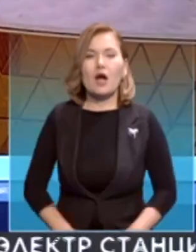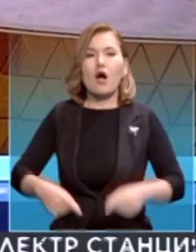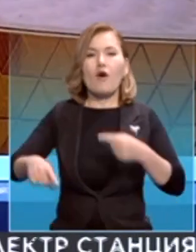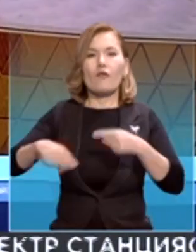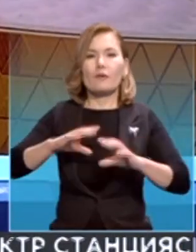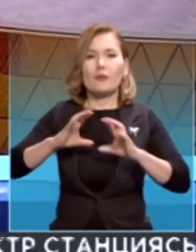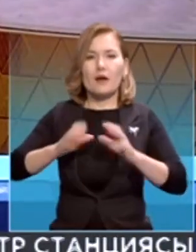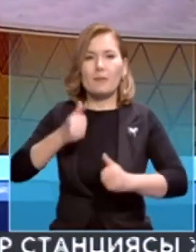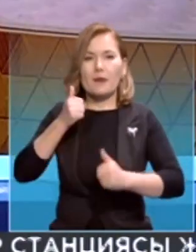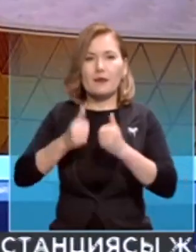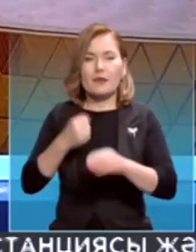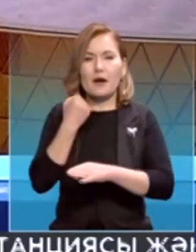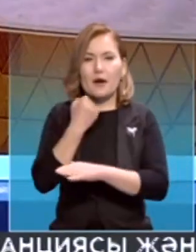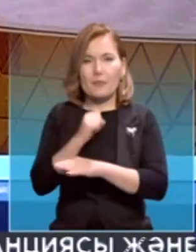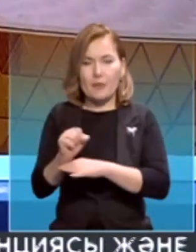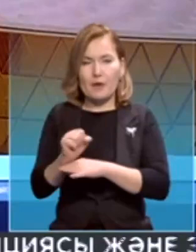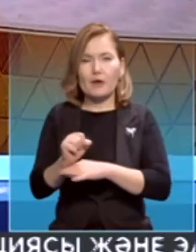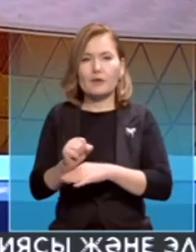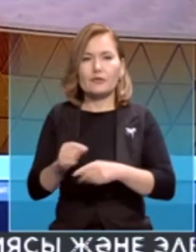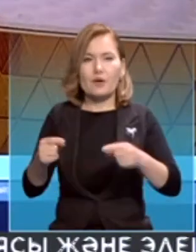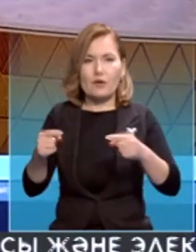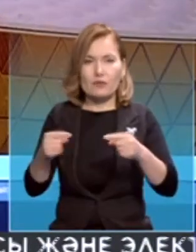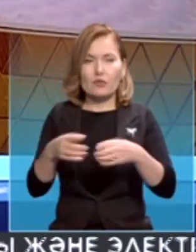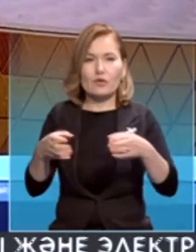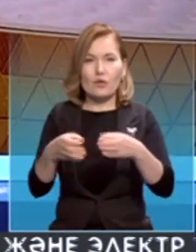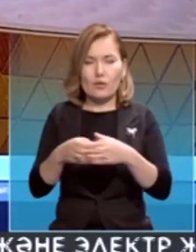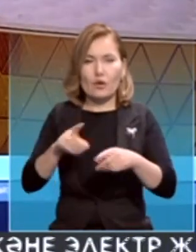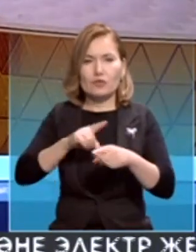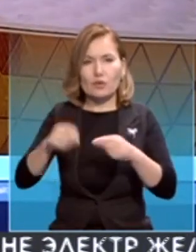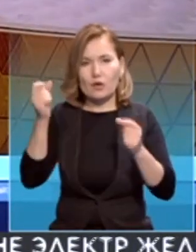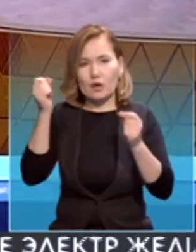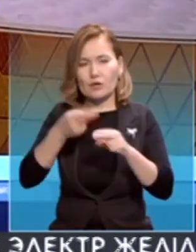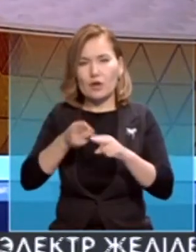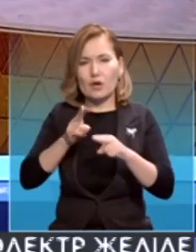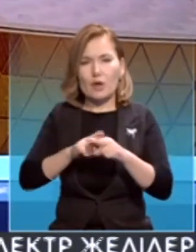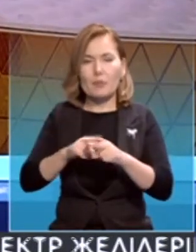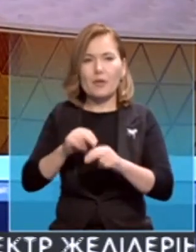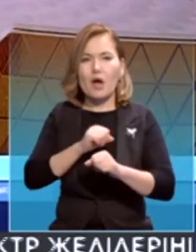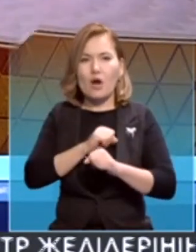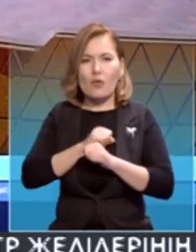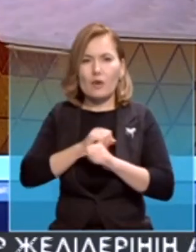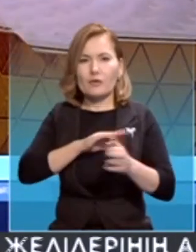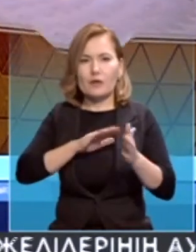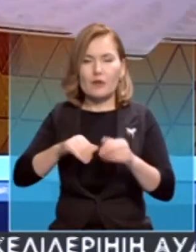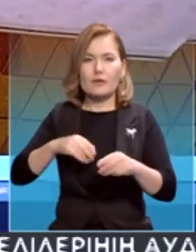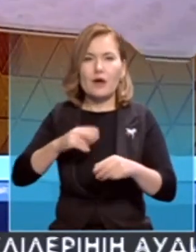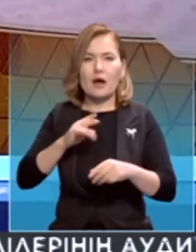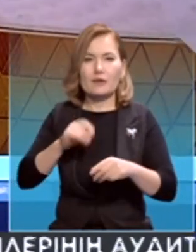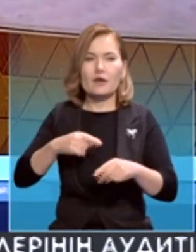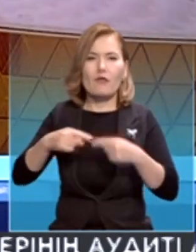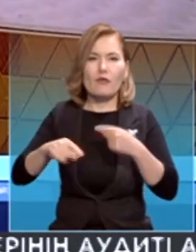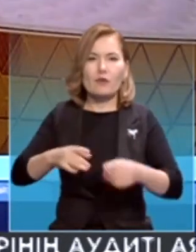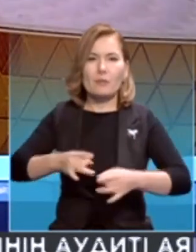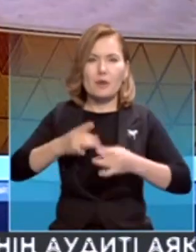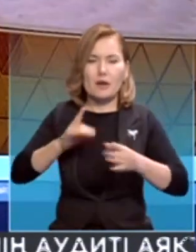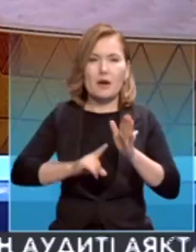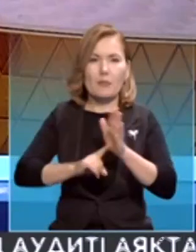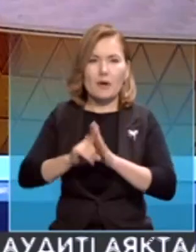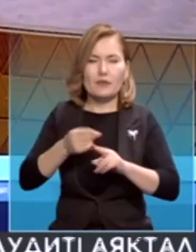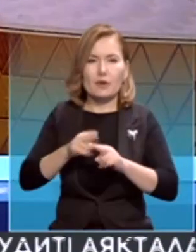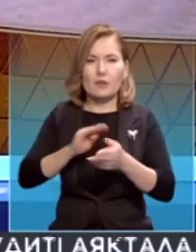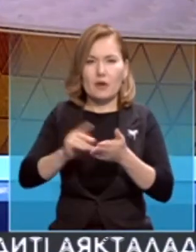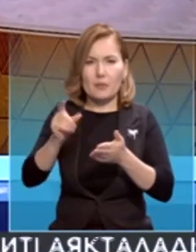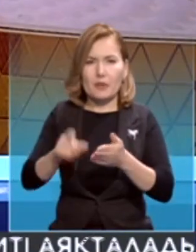Футболдан әлем чемпионатының жеңімпазын анықтайтын күнде алыс емес. Ал ойындар арасындағы үзіліс кезінде Қатарда футбол мерекесі жандана түседі. Дохада